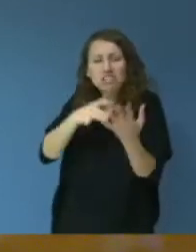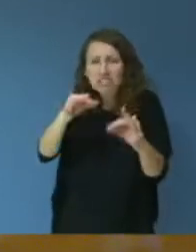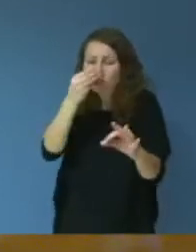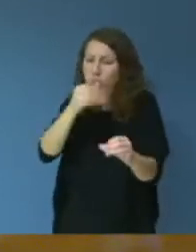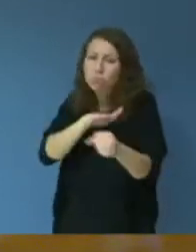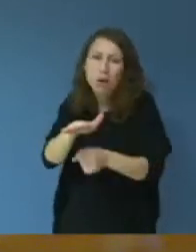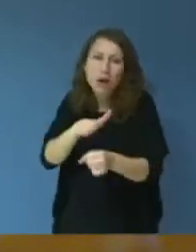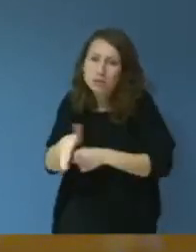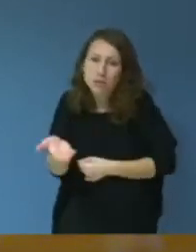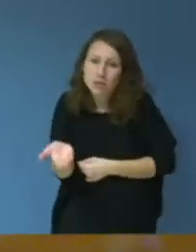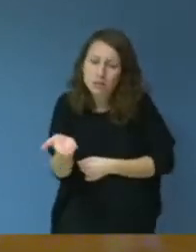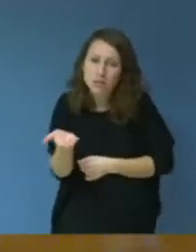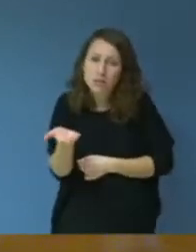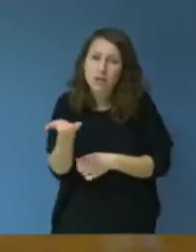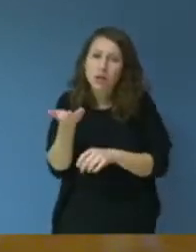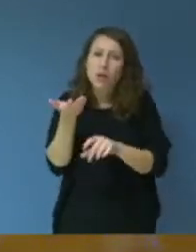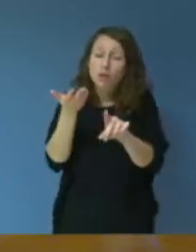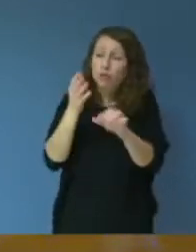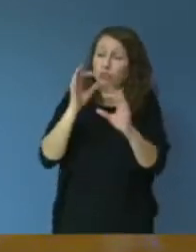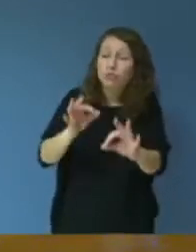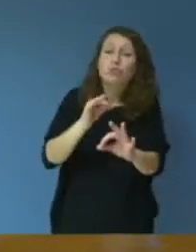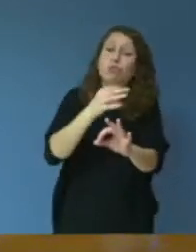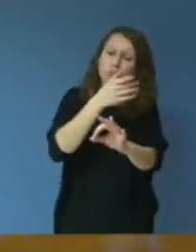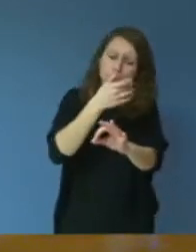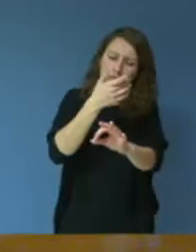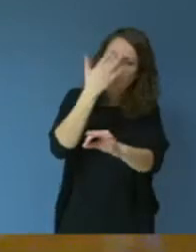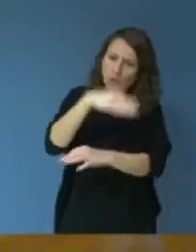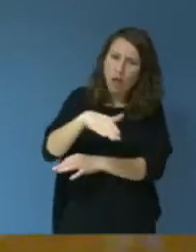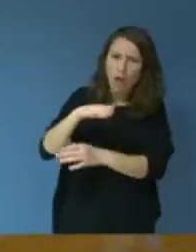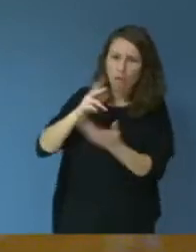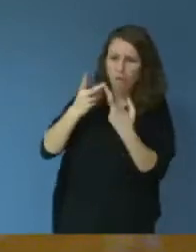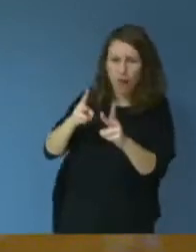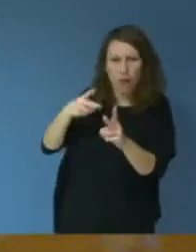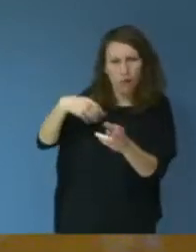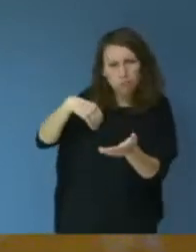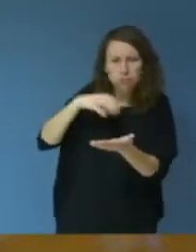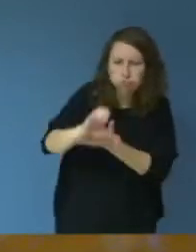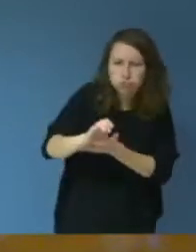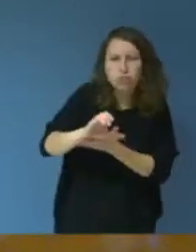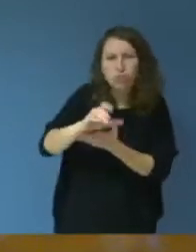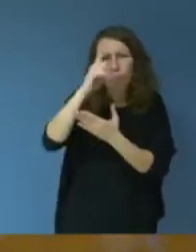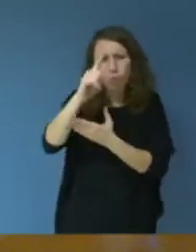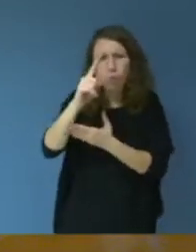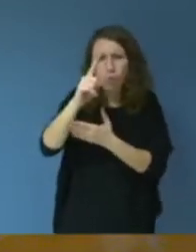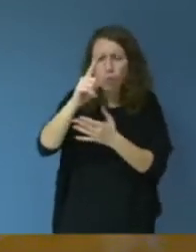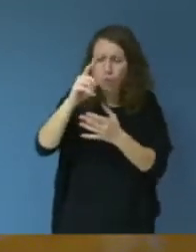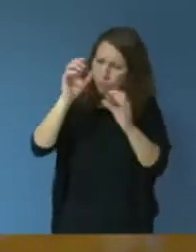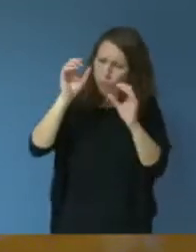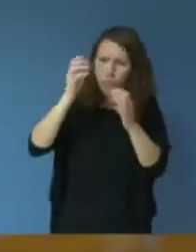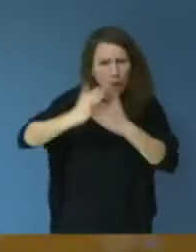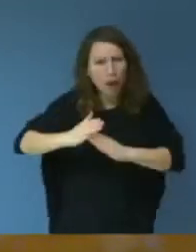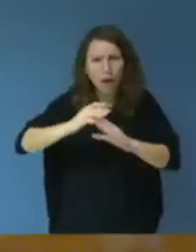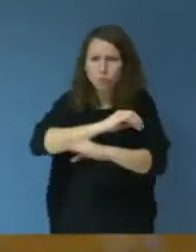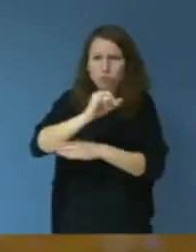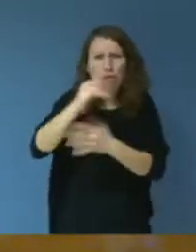vous l'avez abondée en indiquant que l'impact probable pourrait aller jusqu'à 10 millions d'euros, ce qui me semble, je pense,